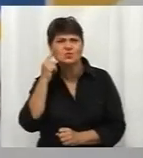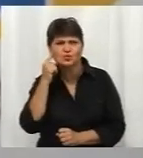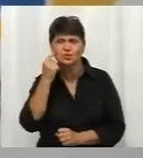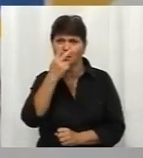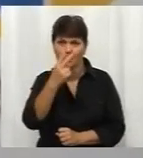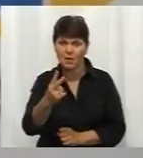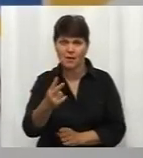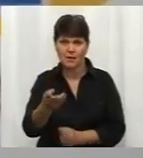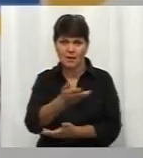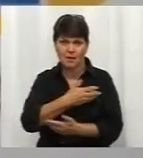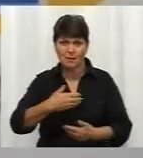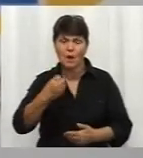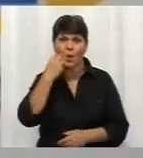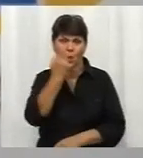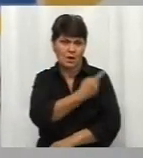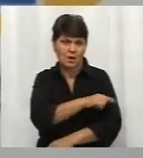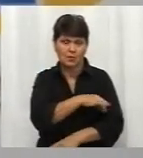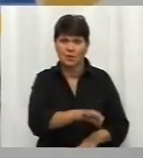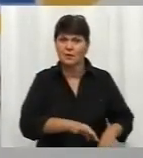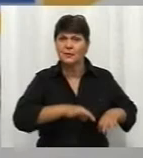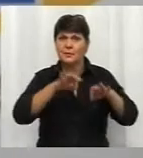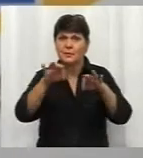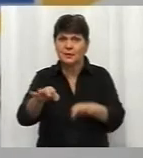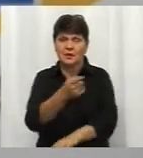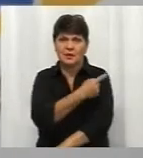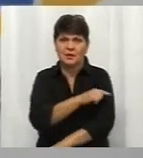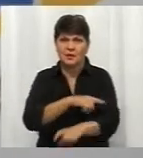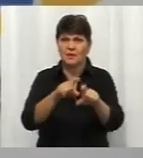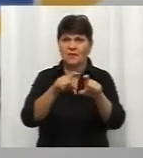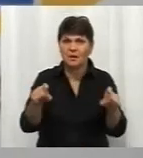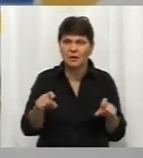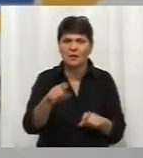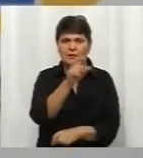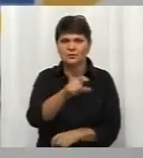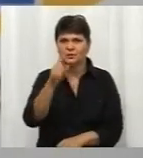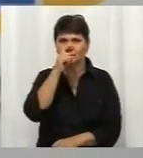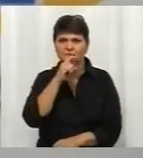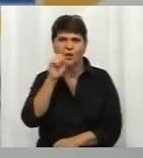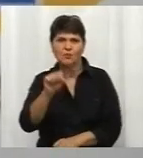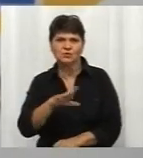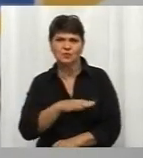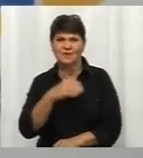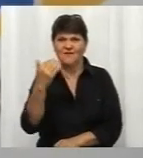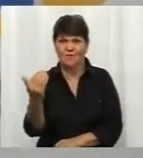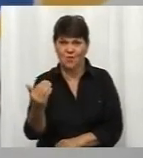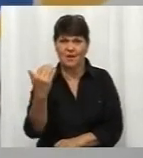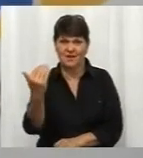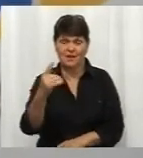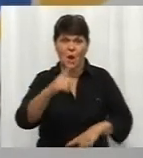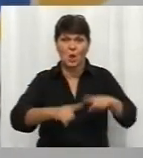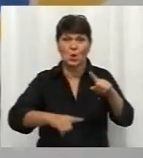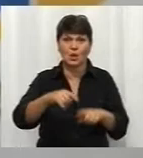лікарні, люди не всі розуміють, що це може бути і вони, їхня родина,